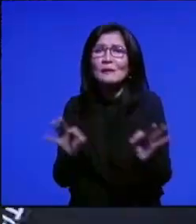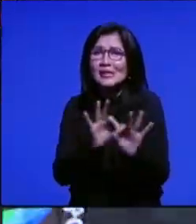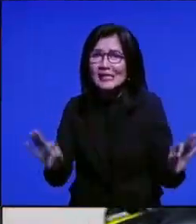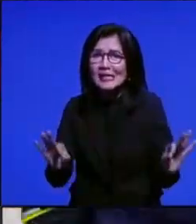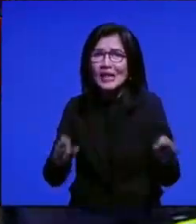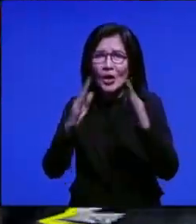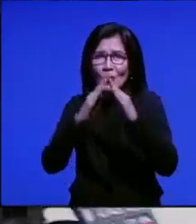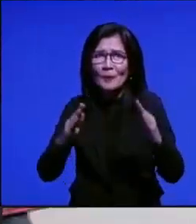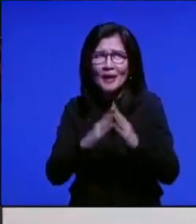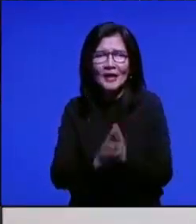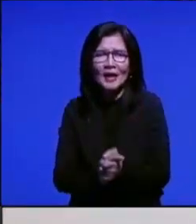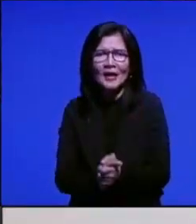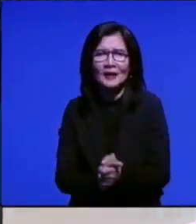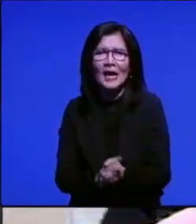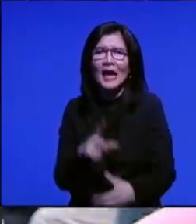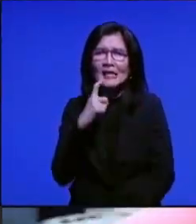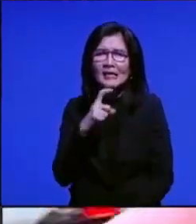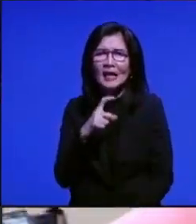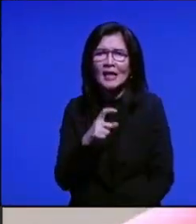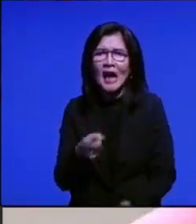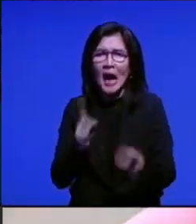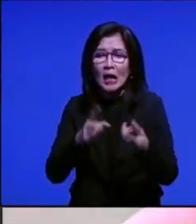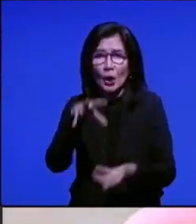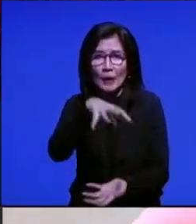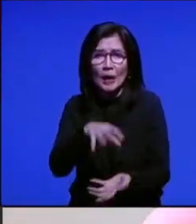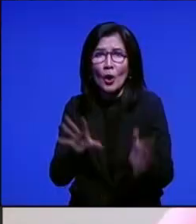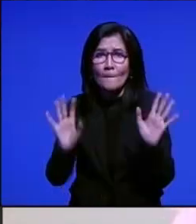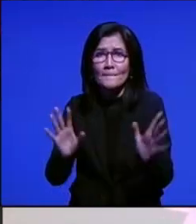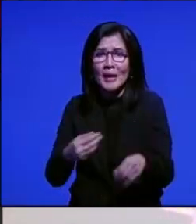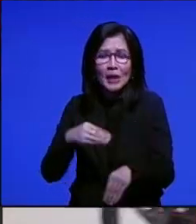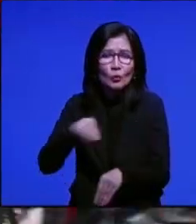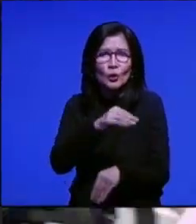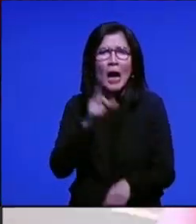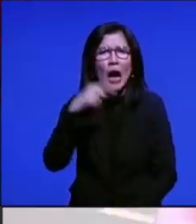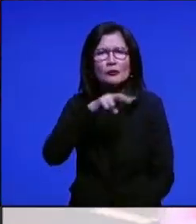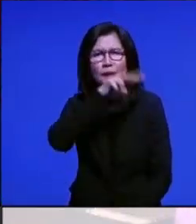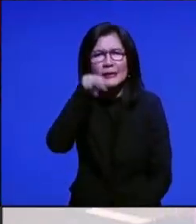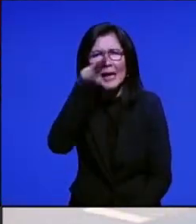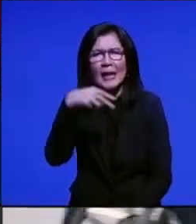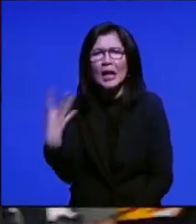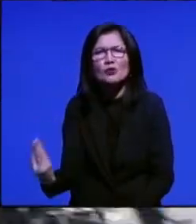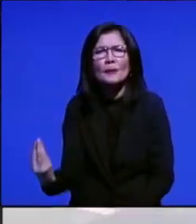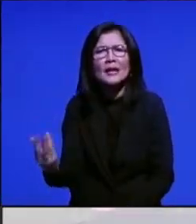rumahnya. Antisipasinya pasti ya kalau memang daerahnya lagi banyak, berarti harus dicari dulu sumbernya dari mana sebetulnya